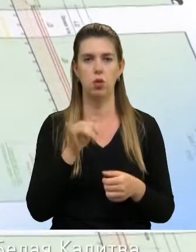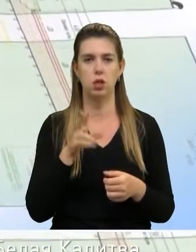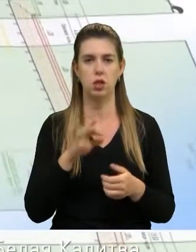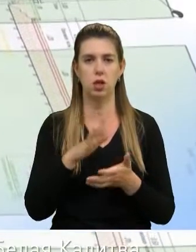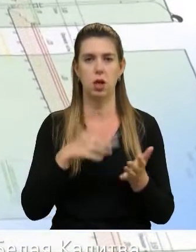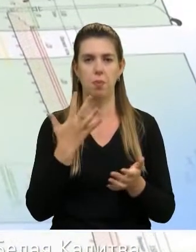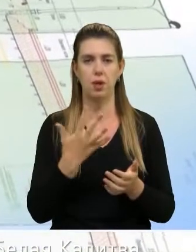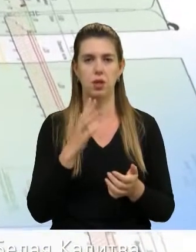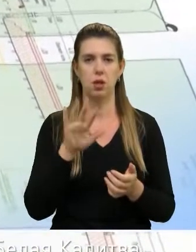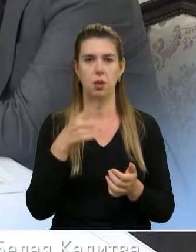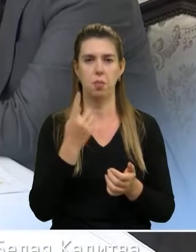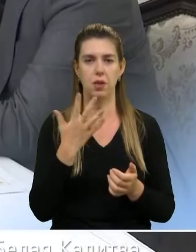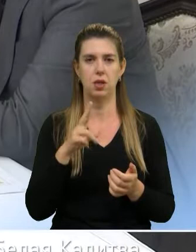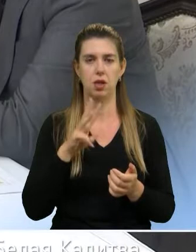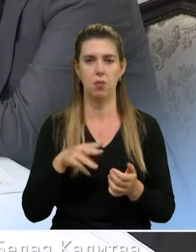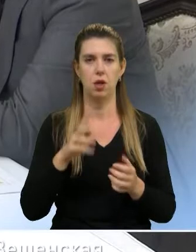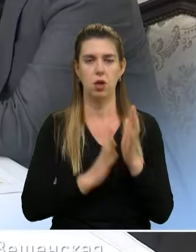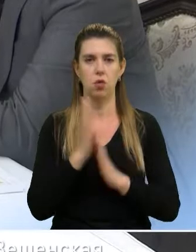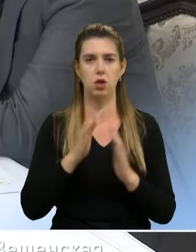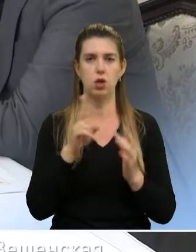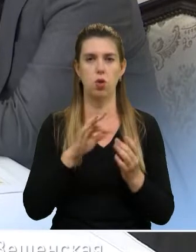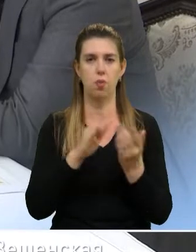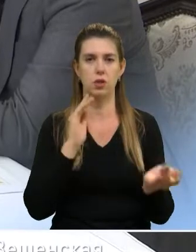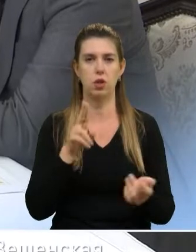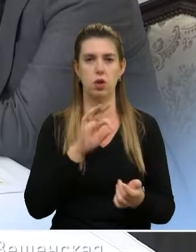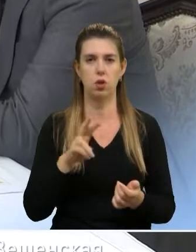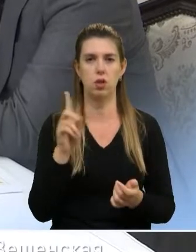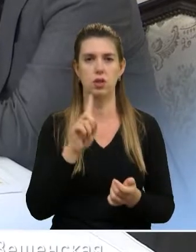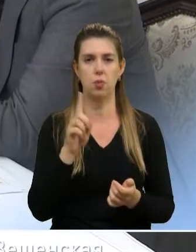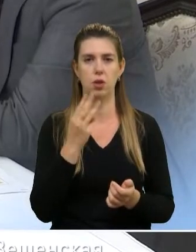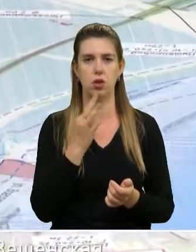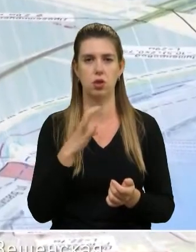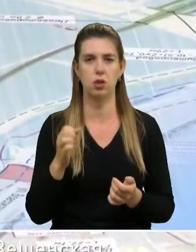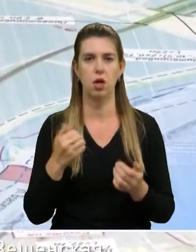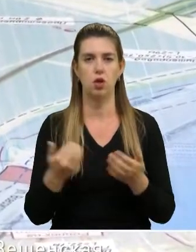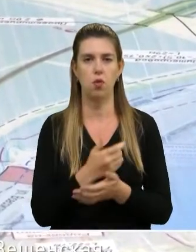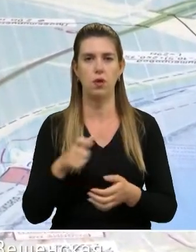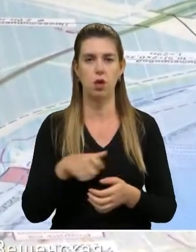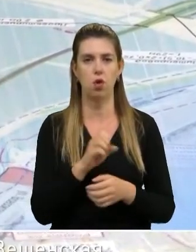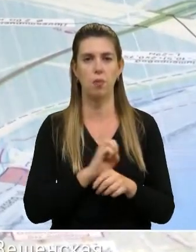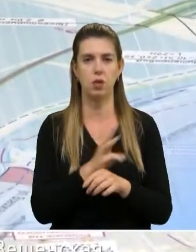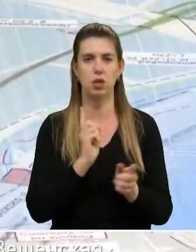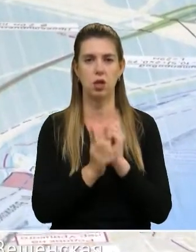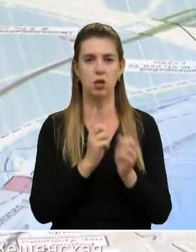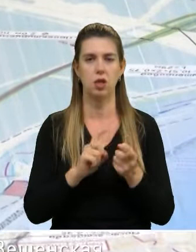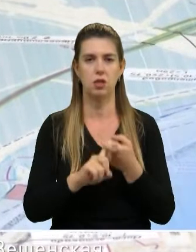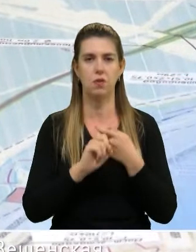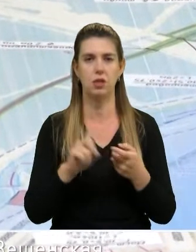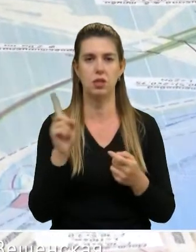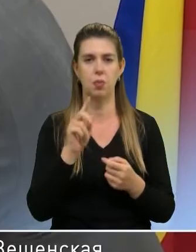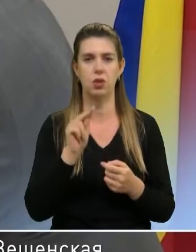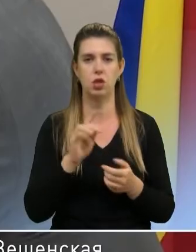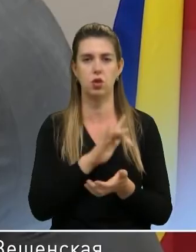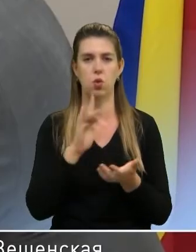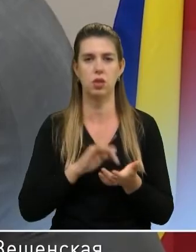5,5 километров пройдет от рощи до моста через Дон на западном шоссе. Новая магистраль обеспечит транспортную связь западной части города